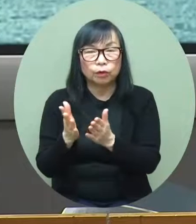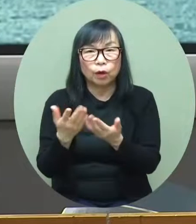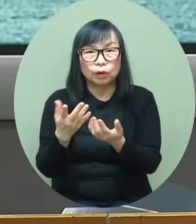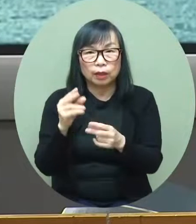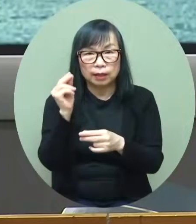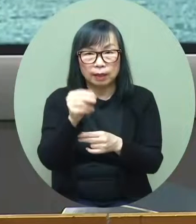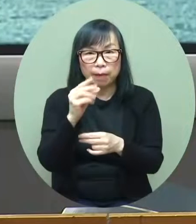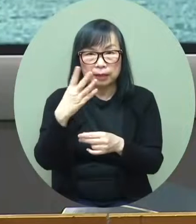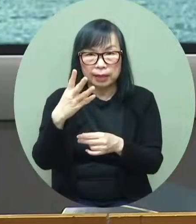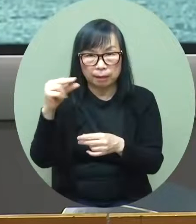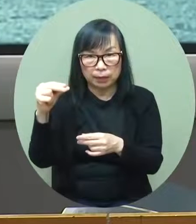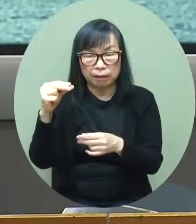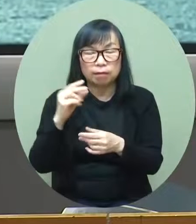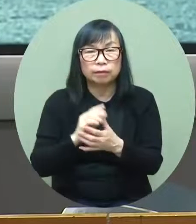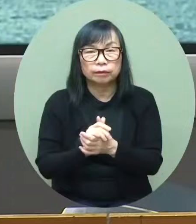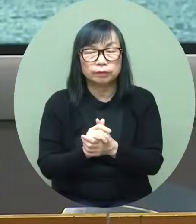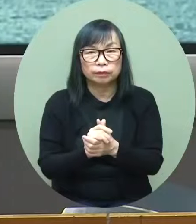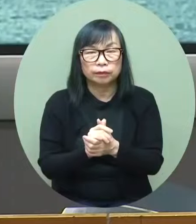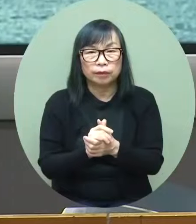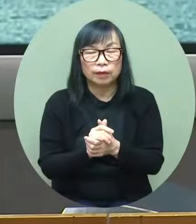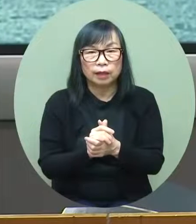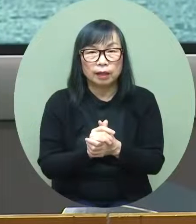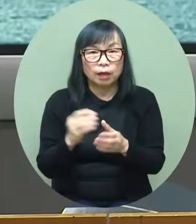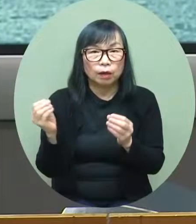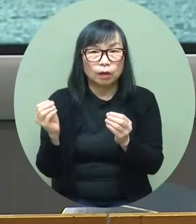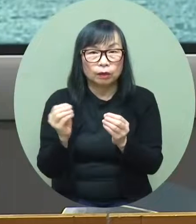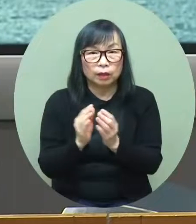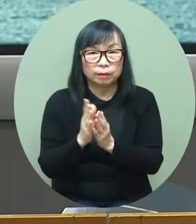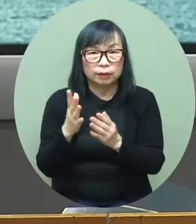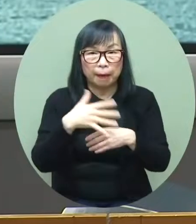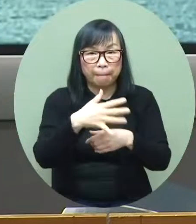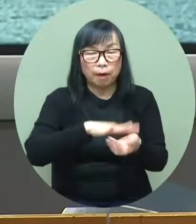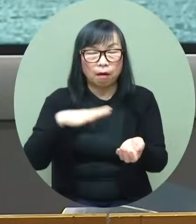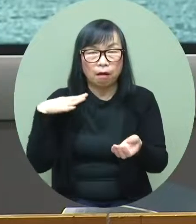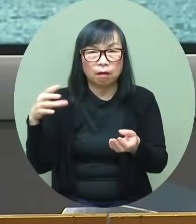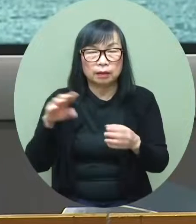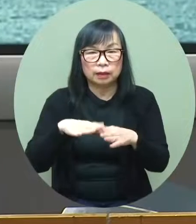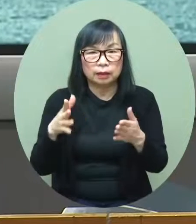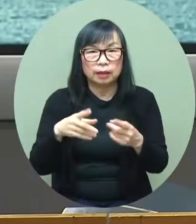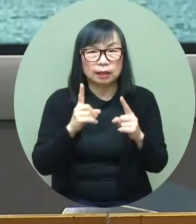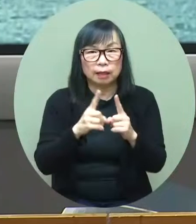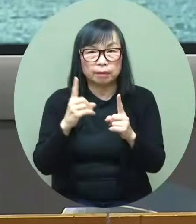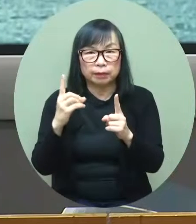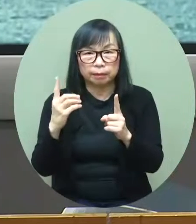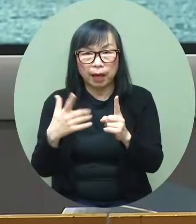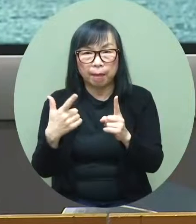就是747宗。累積就是由第五波開始呢，就有